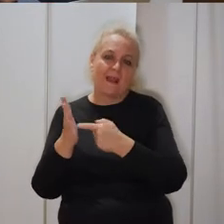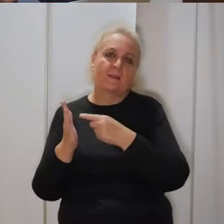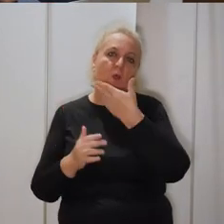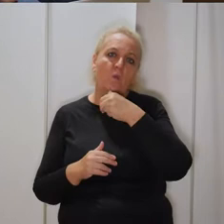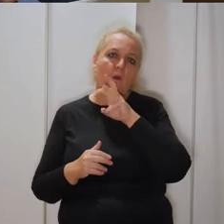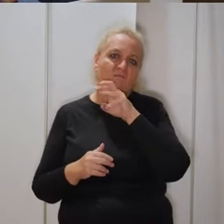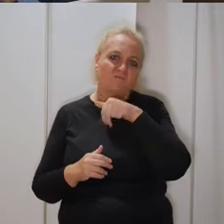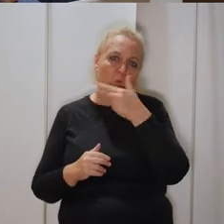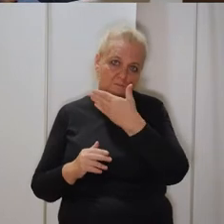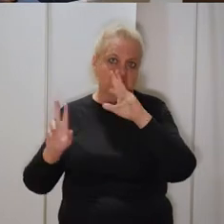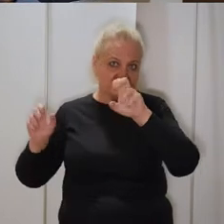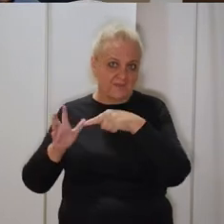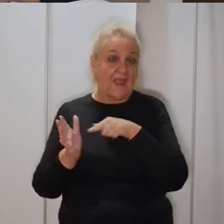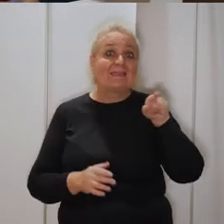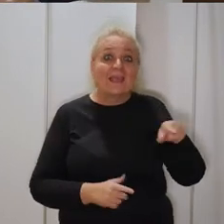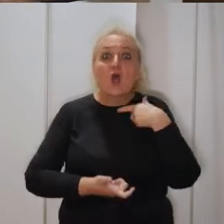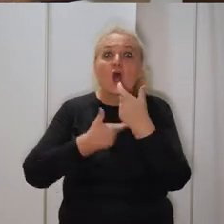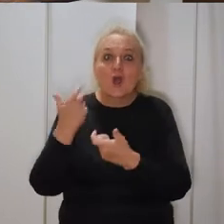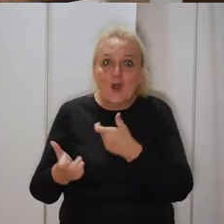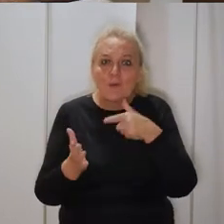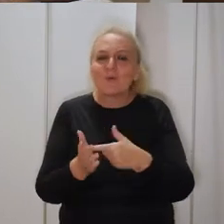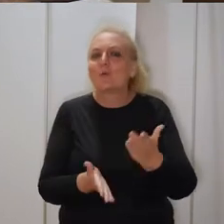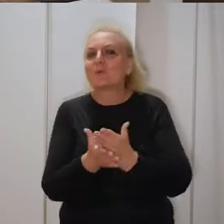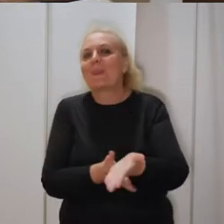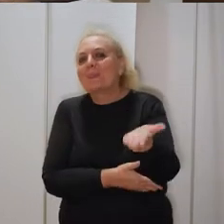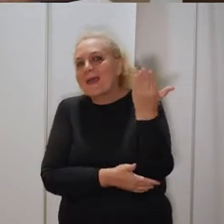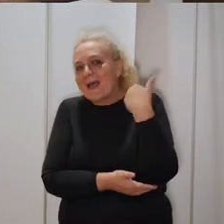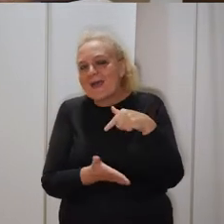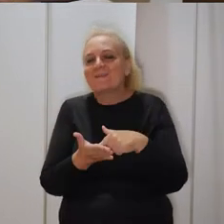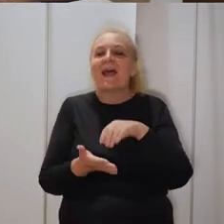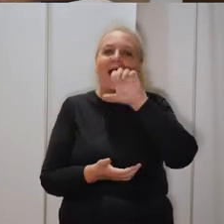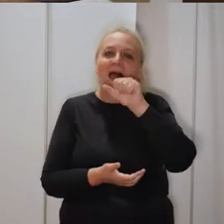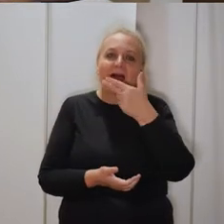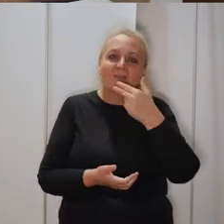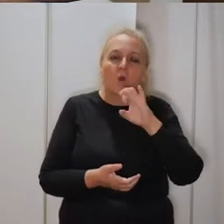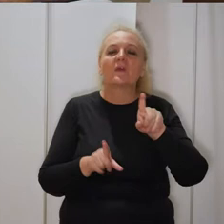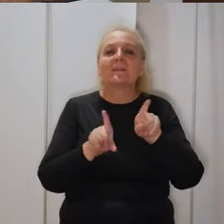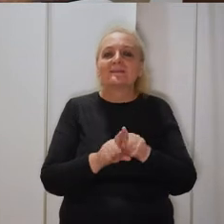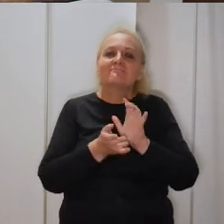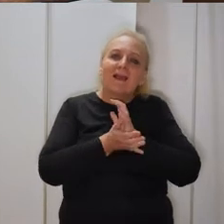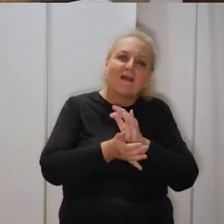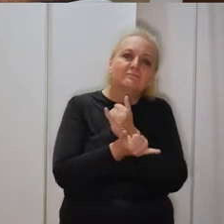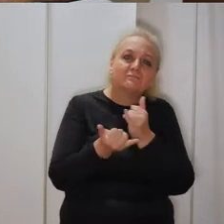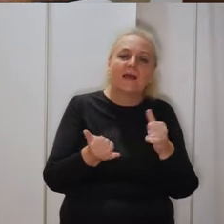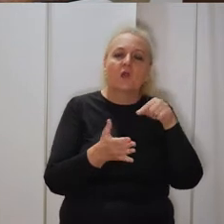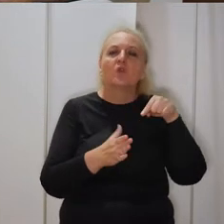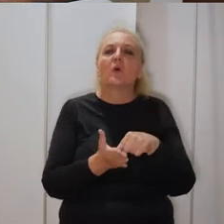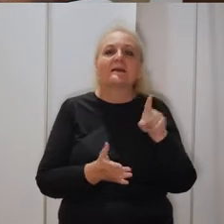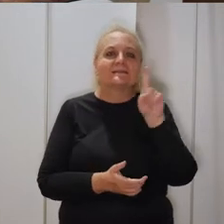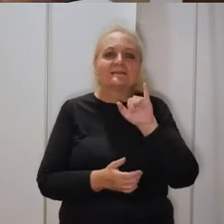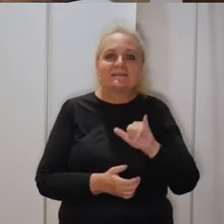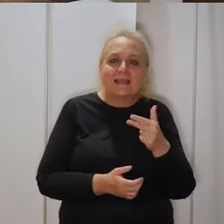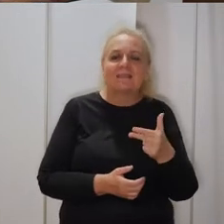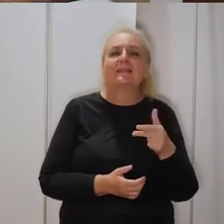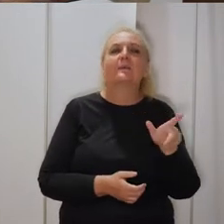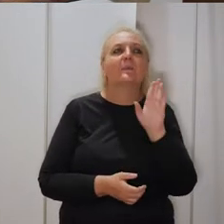I właśnie, ty robiłaś od bardzo dawna dokładnie antologie i magazyny, takie ziny w sensie chyba ściślejszym, w